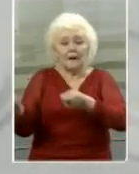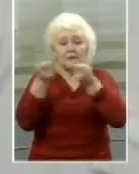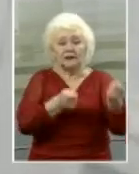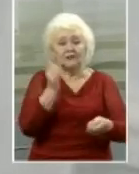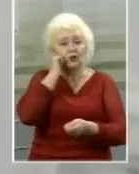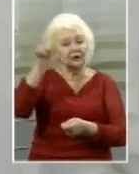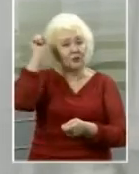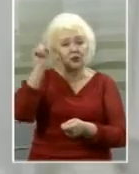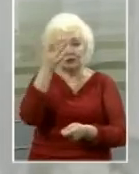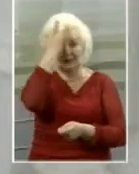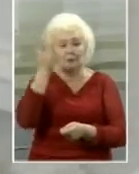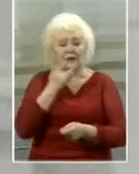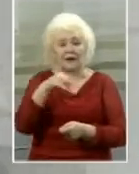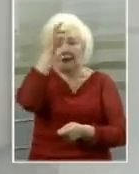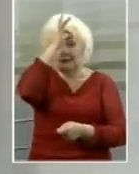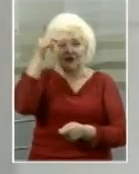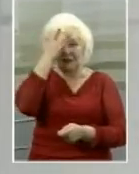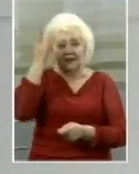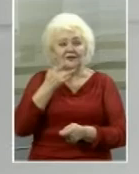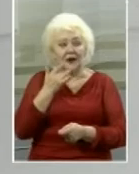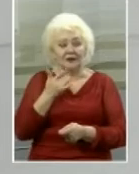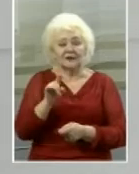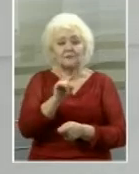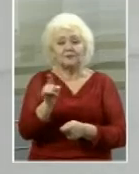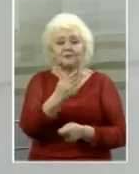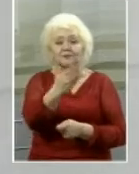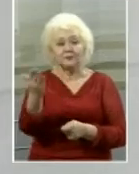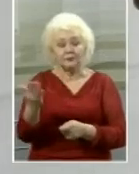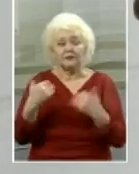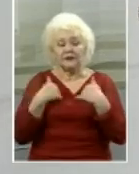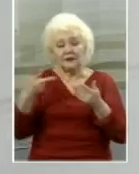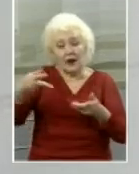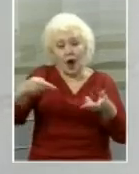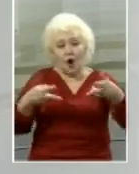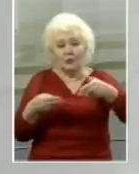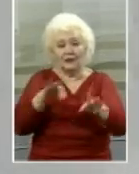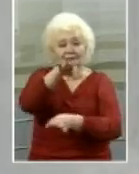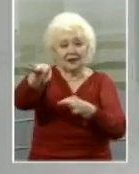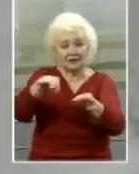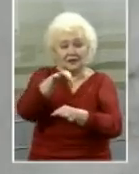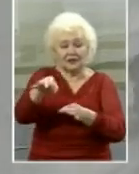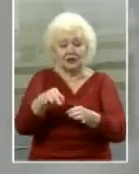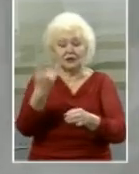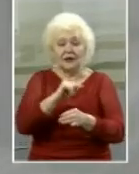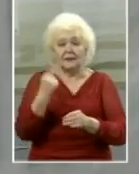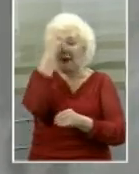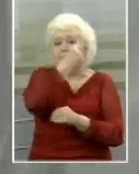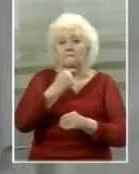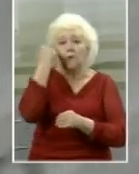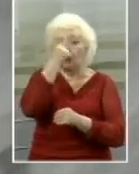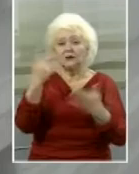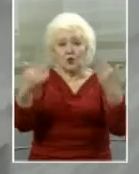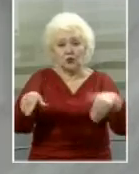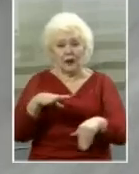летом из Чехословакии пенек и сливы. Я обрезал лишнее, там морды уже эти были.